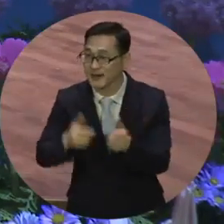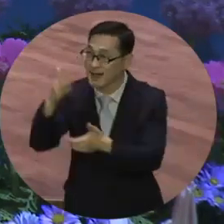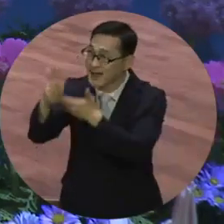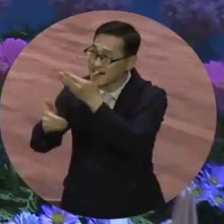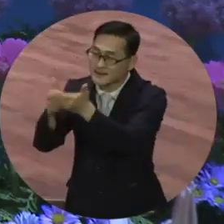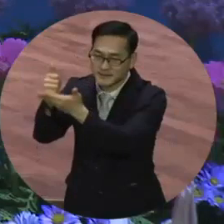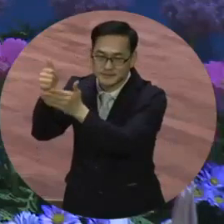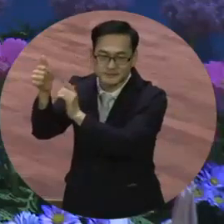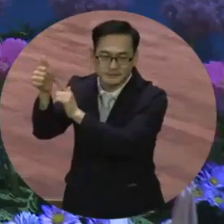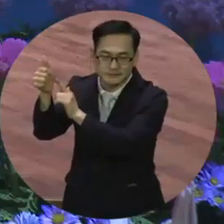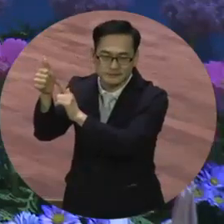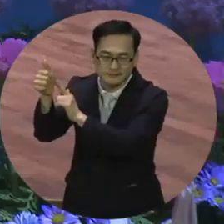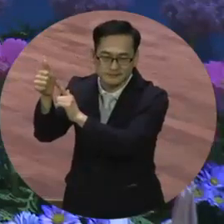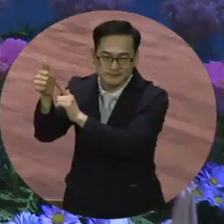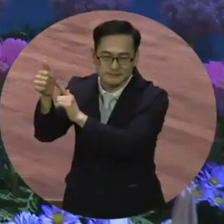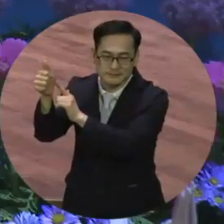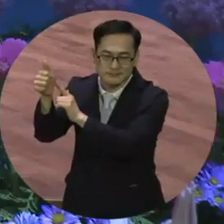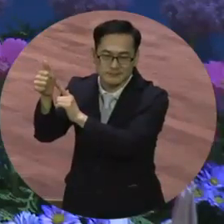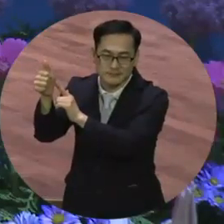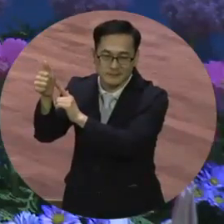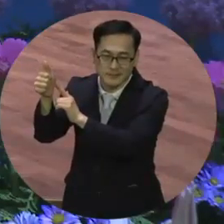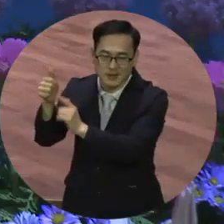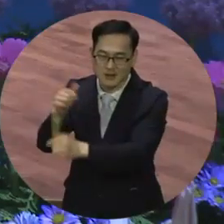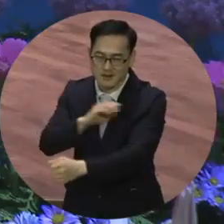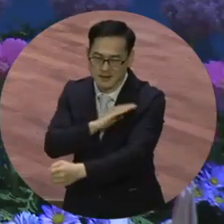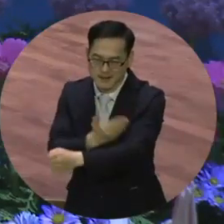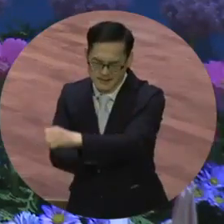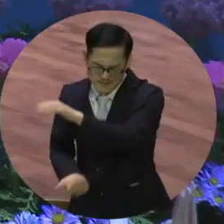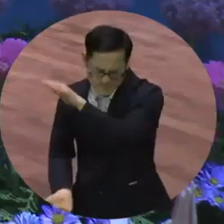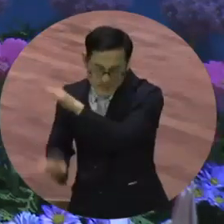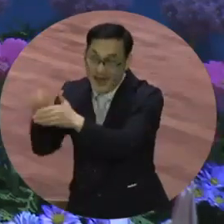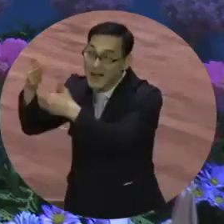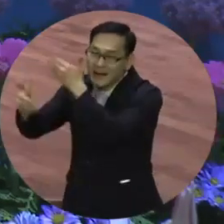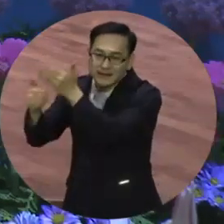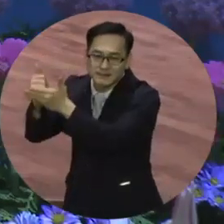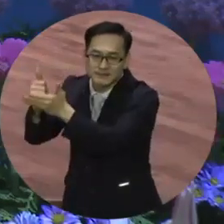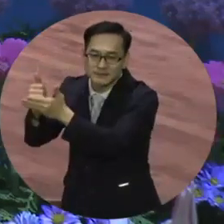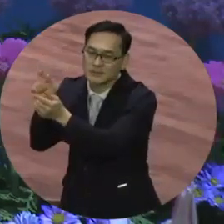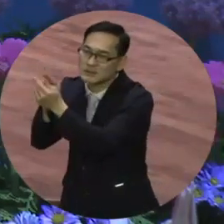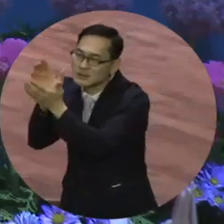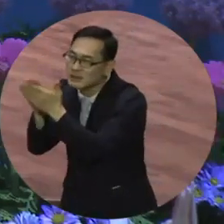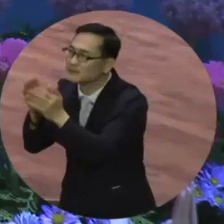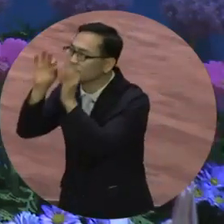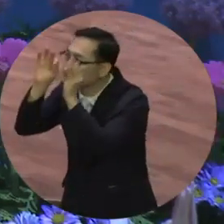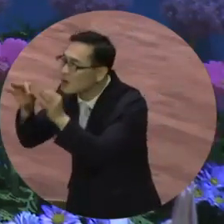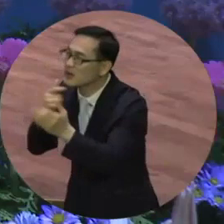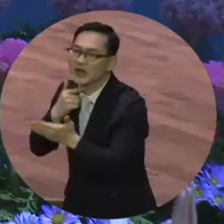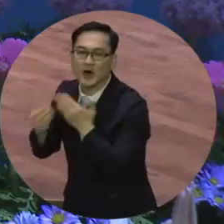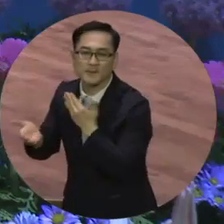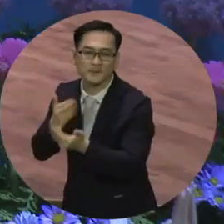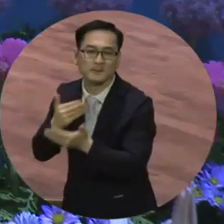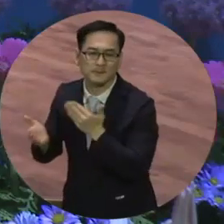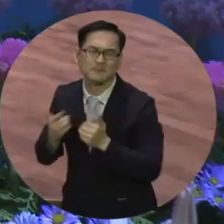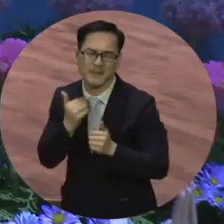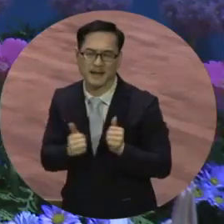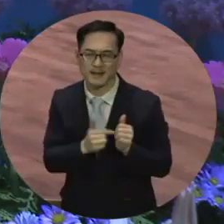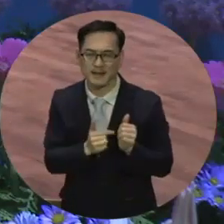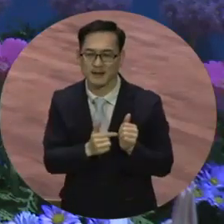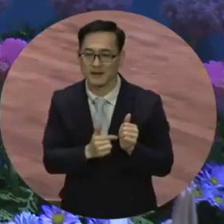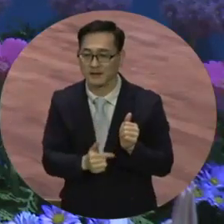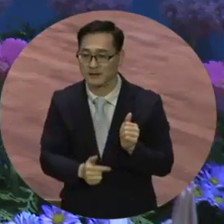전능하신 하나님을 엄청 체험했어요. 여러분은 상상도 못할 만큼 과연 하나님이